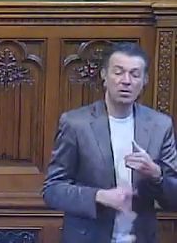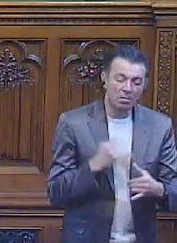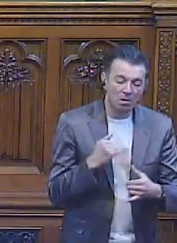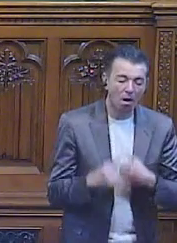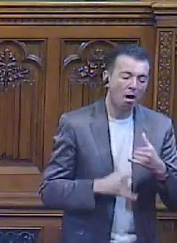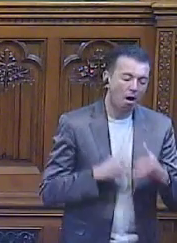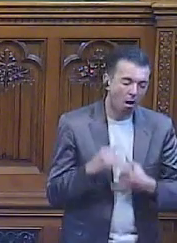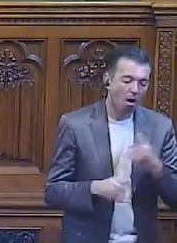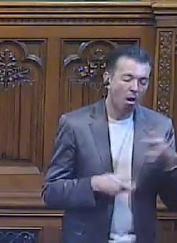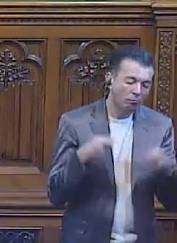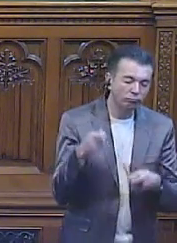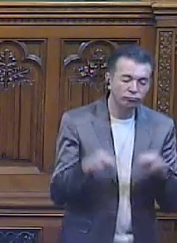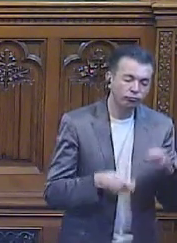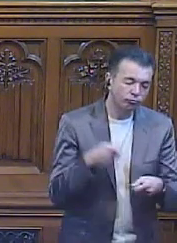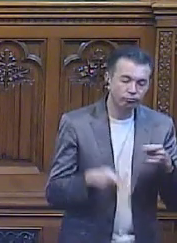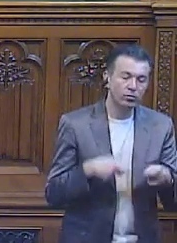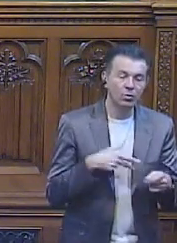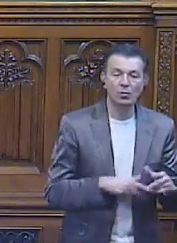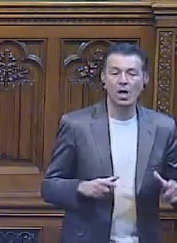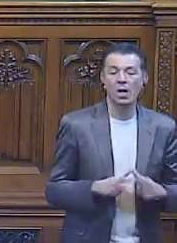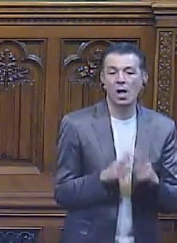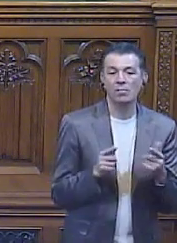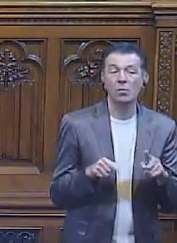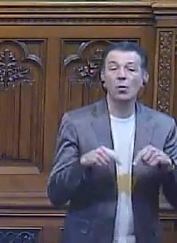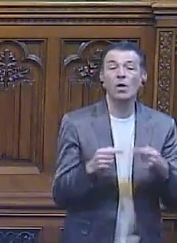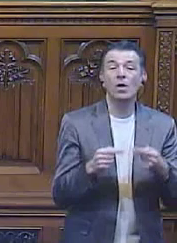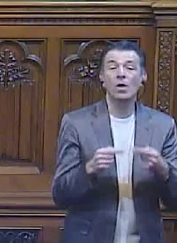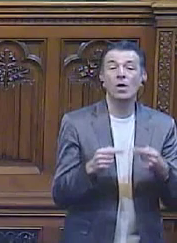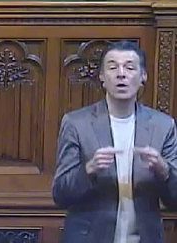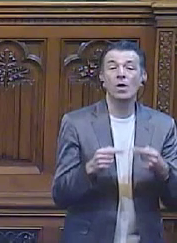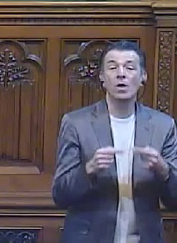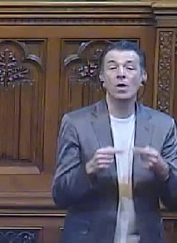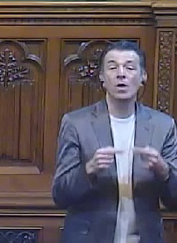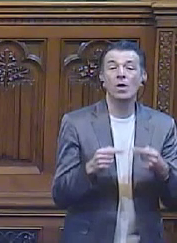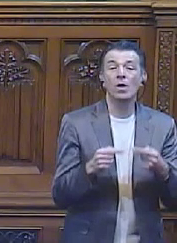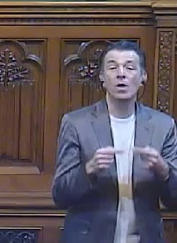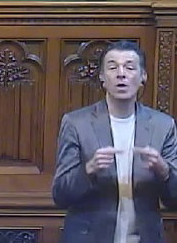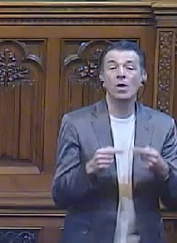investieren, Sozialleistungen erbringen, um möglicherweise irgendetwas auch